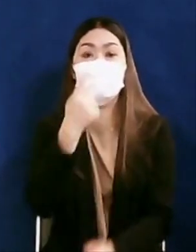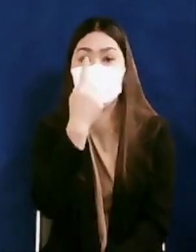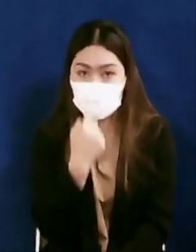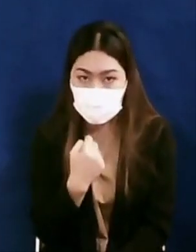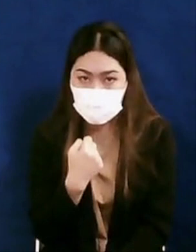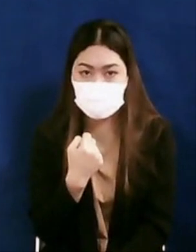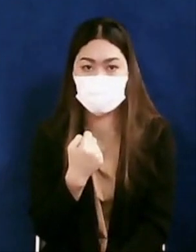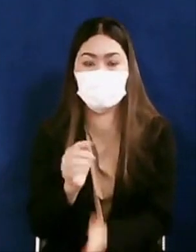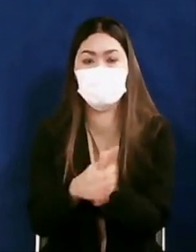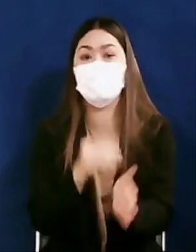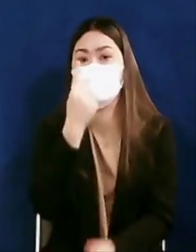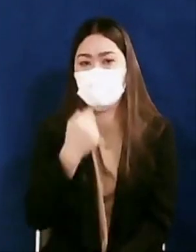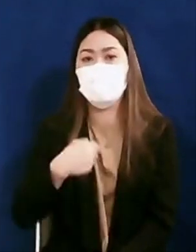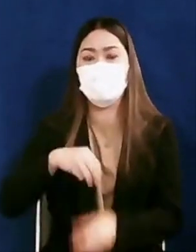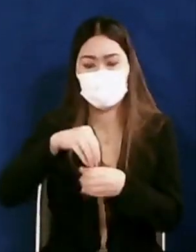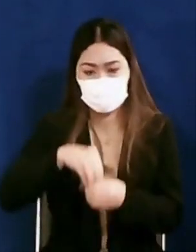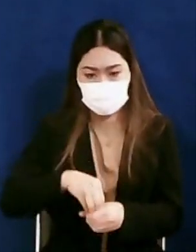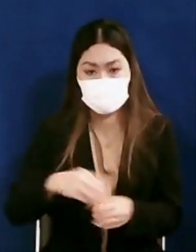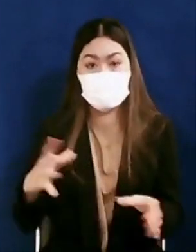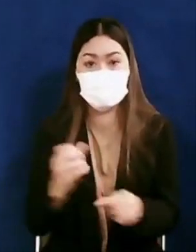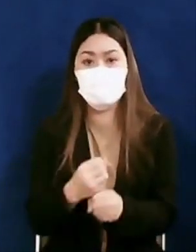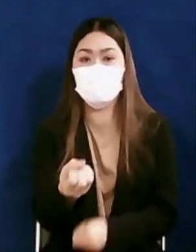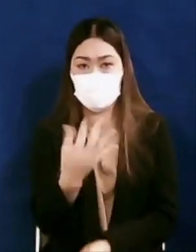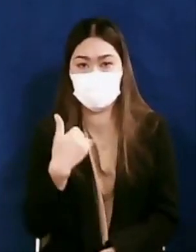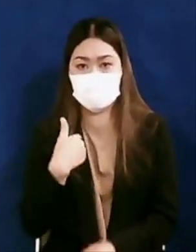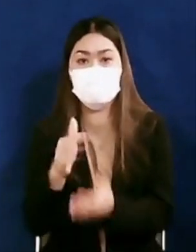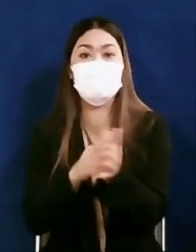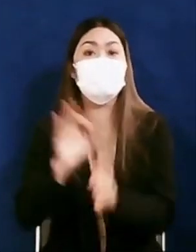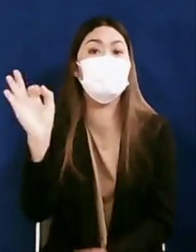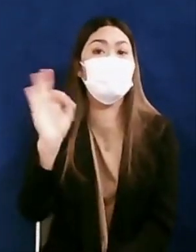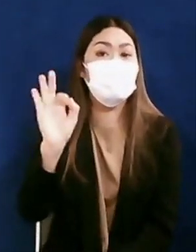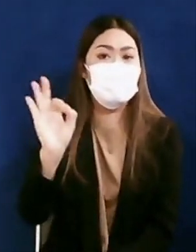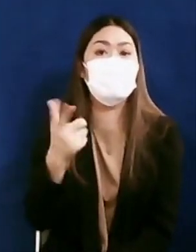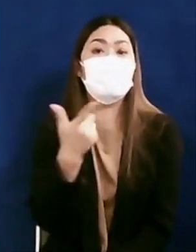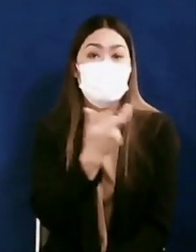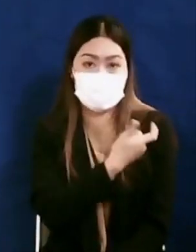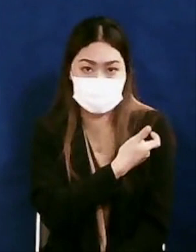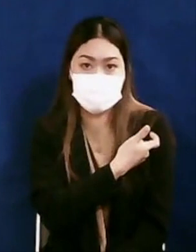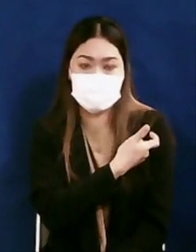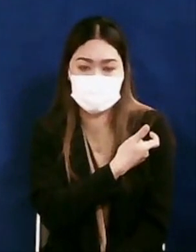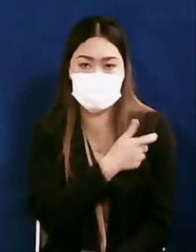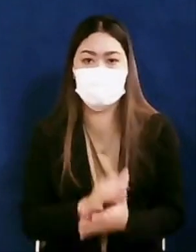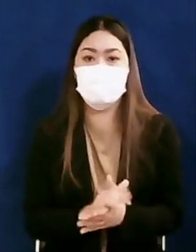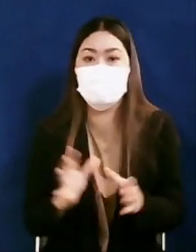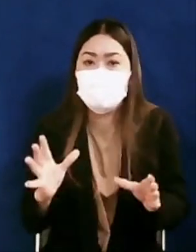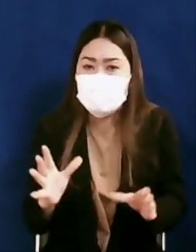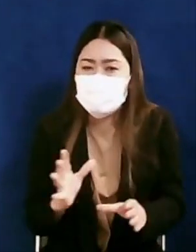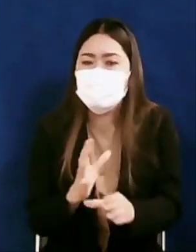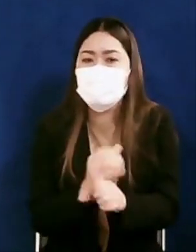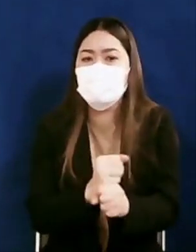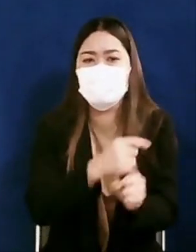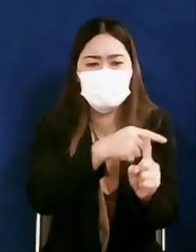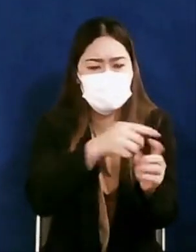ครับก็คือคนที่ติดเชื้อแล้วอยู่ในระบบรายงานของเราสีฟ้าก็คือคนฉีดวัคซีนเอาอันนี้เนี่ยบว